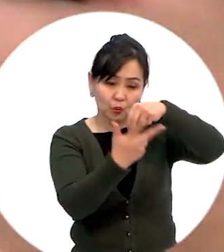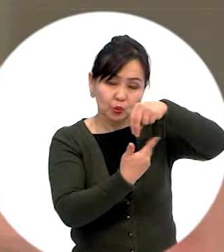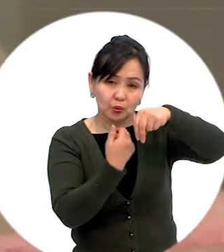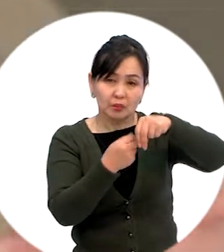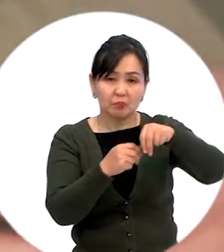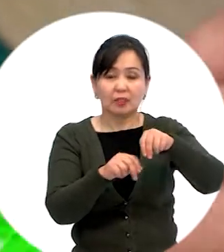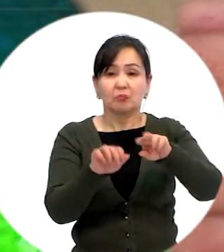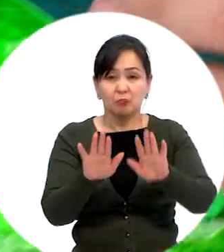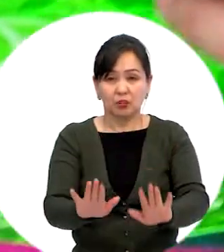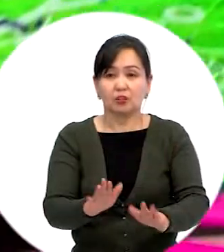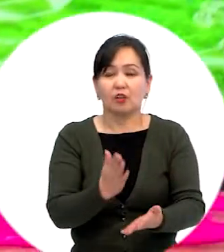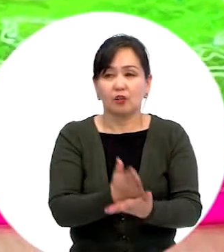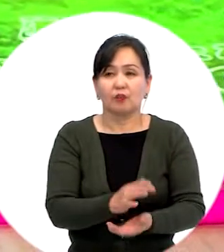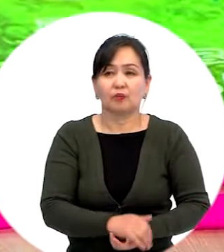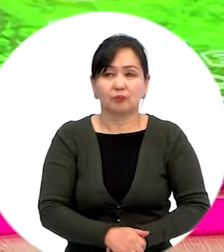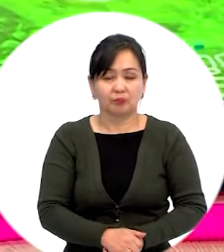боллоо.